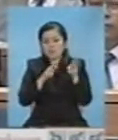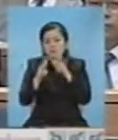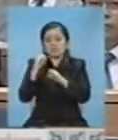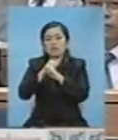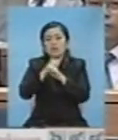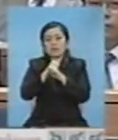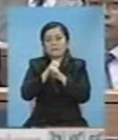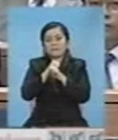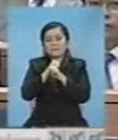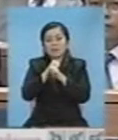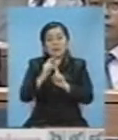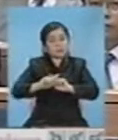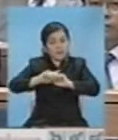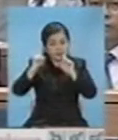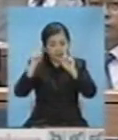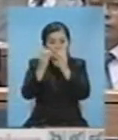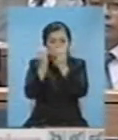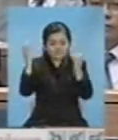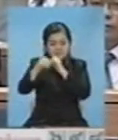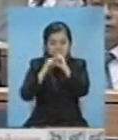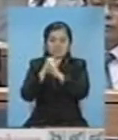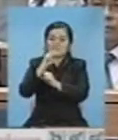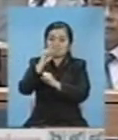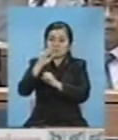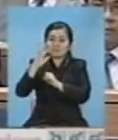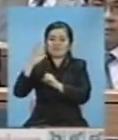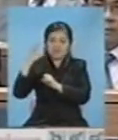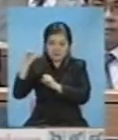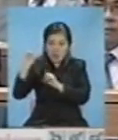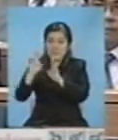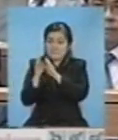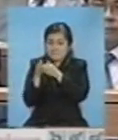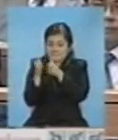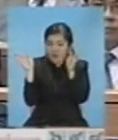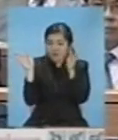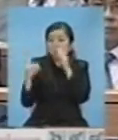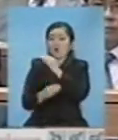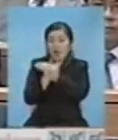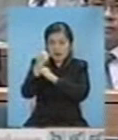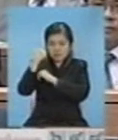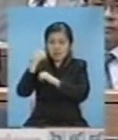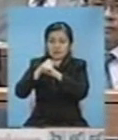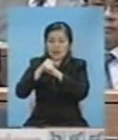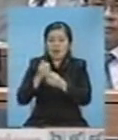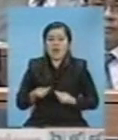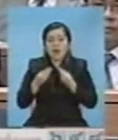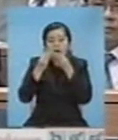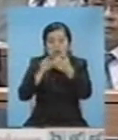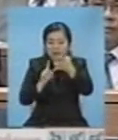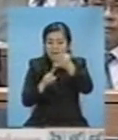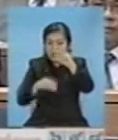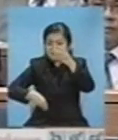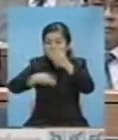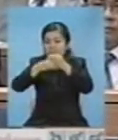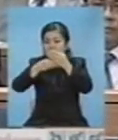ครับแต่รัฐนูลปี50เปิดทางที่4ให้นั่นก็คือให้ประชาชนสามารถเข้าชื่อเ